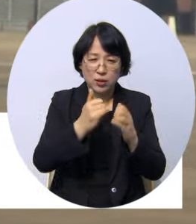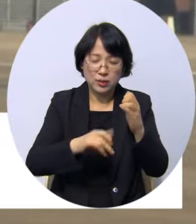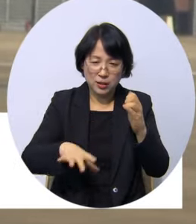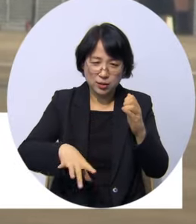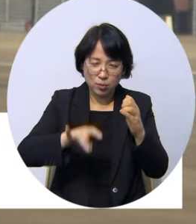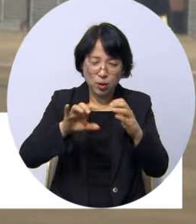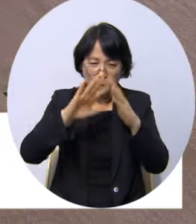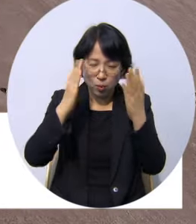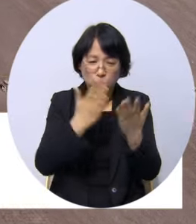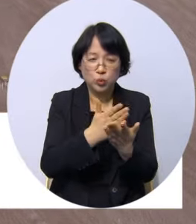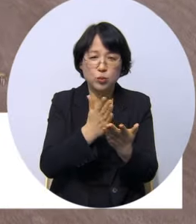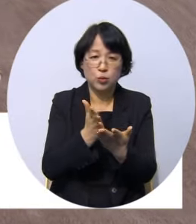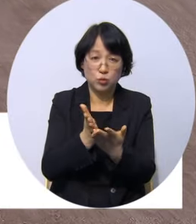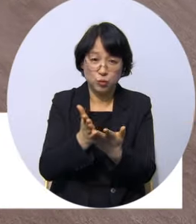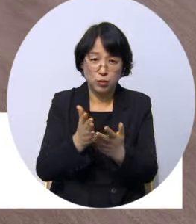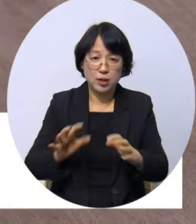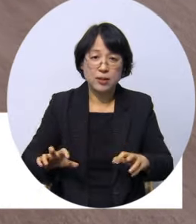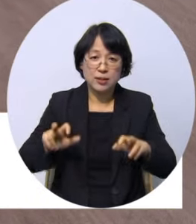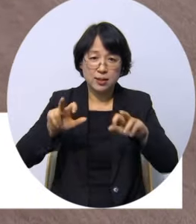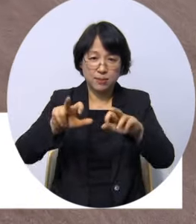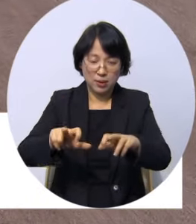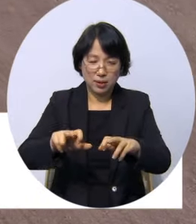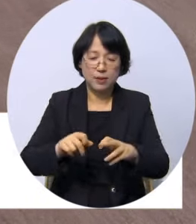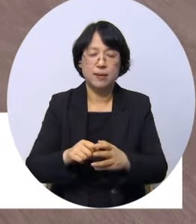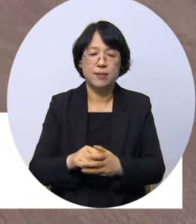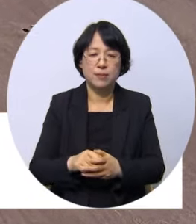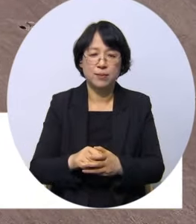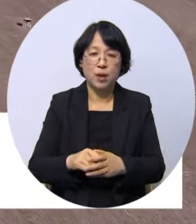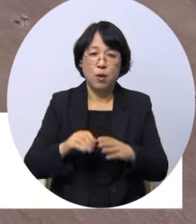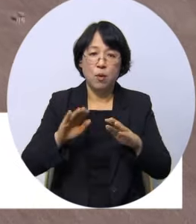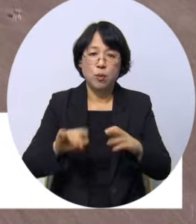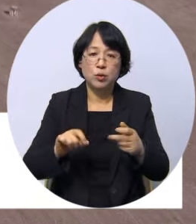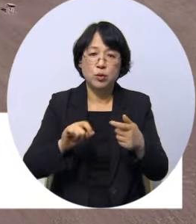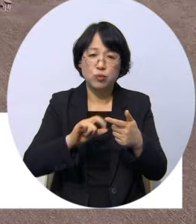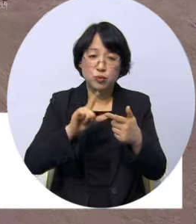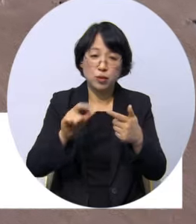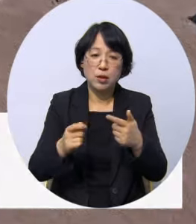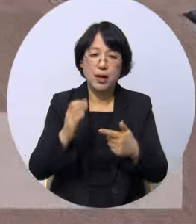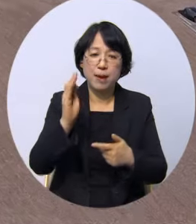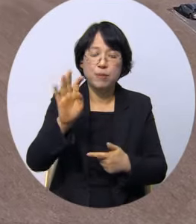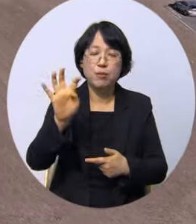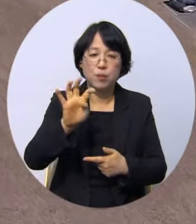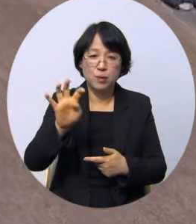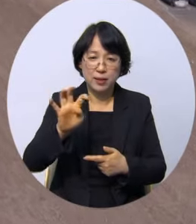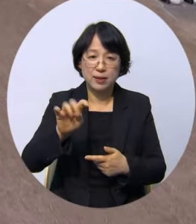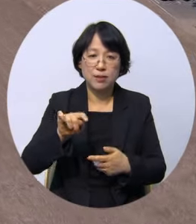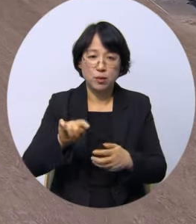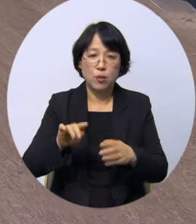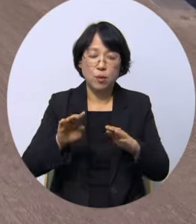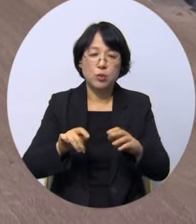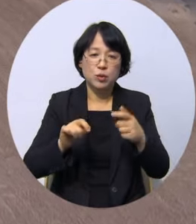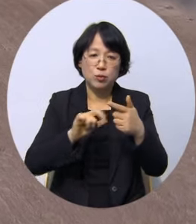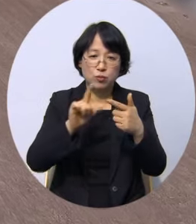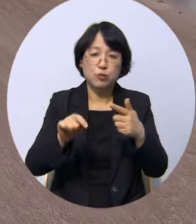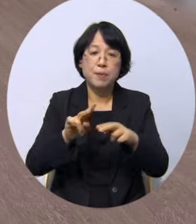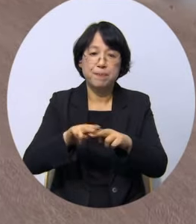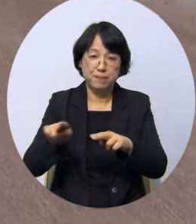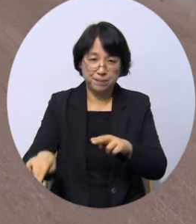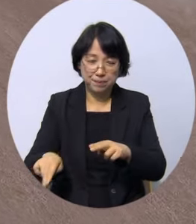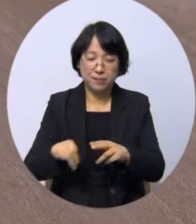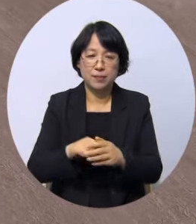전투기가 참가했습니다 F4 팬텀은 오는 6월 퇴역합니다 33대의 전투기가 훈련을